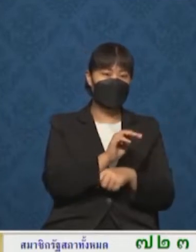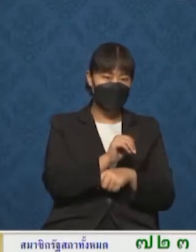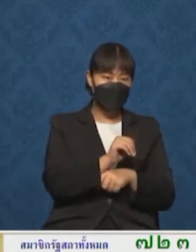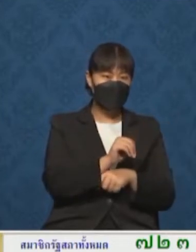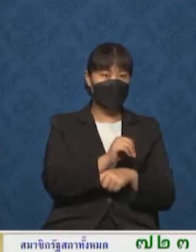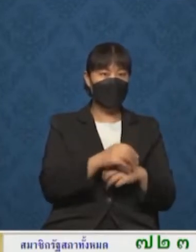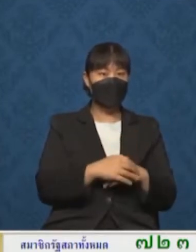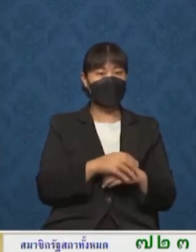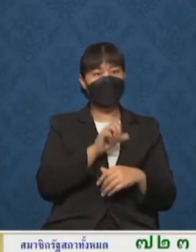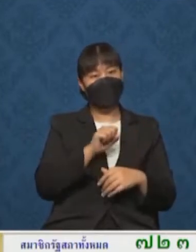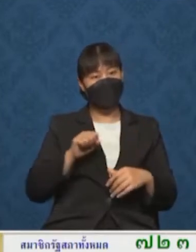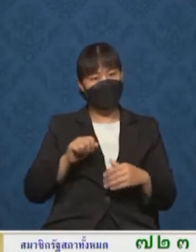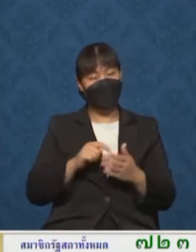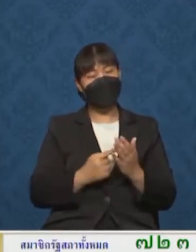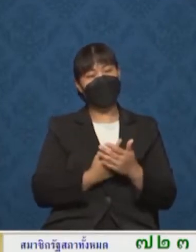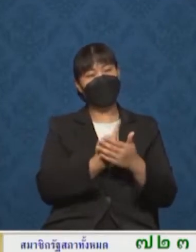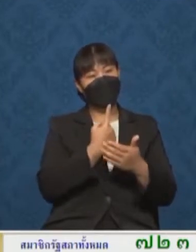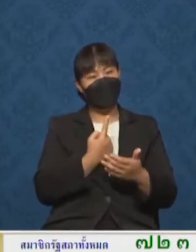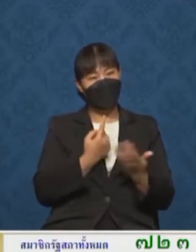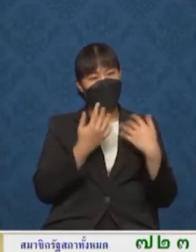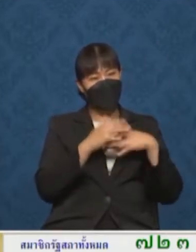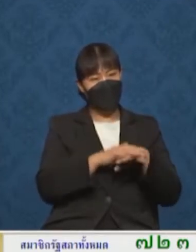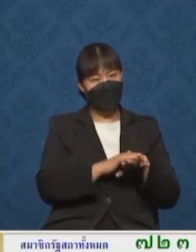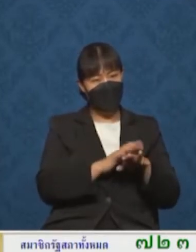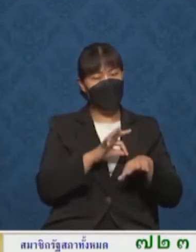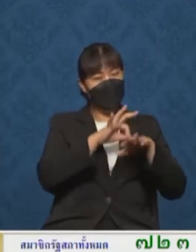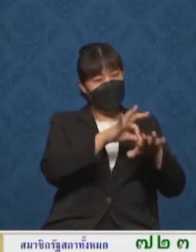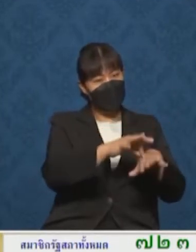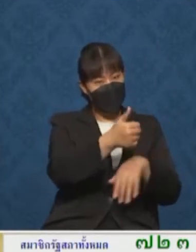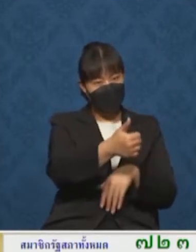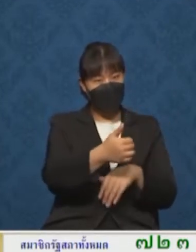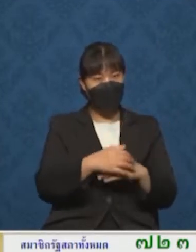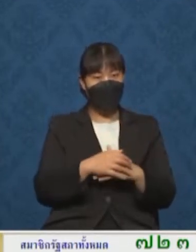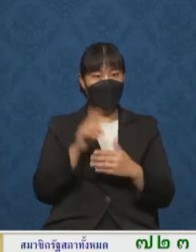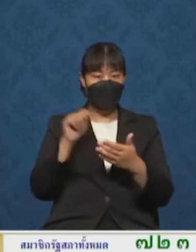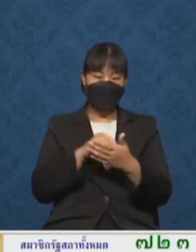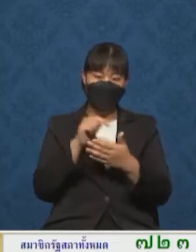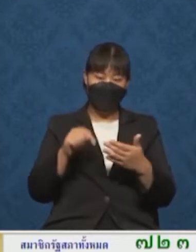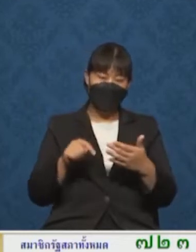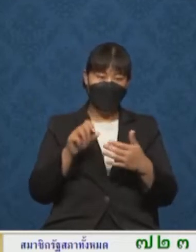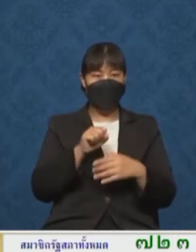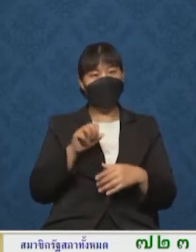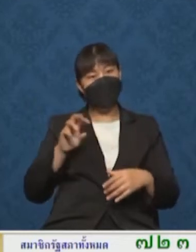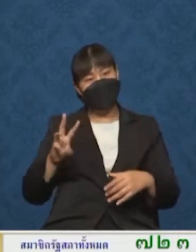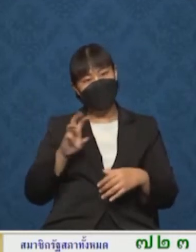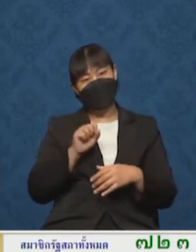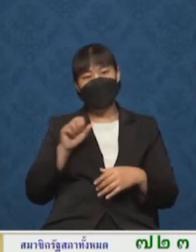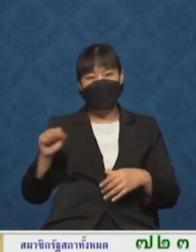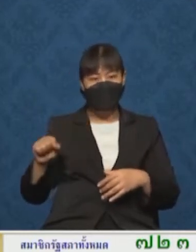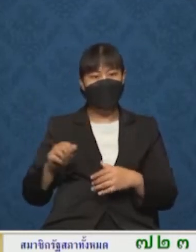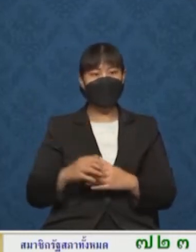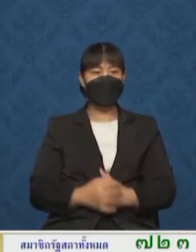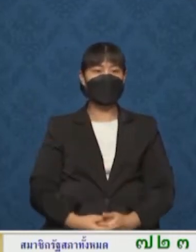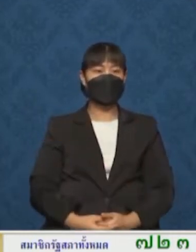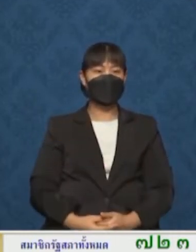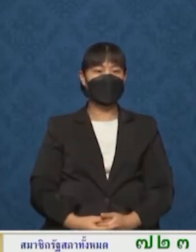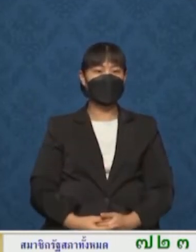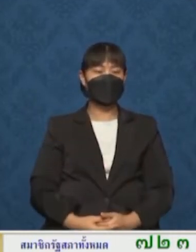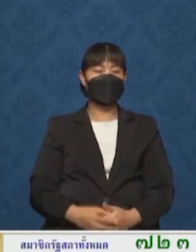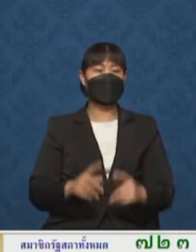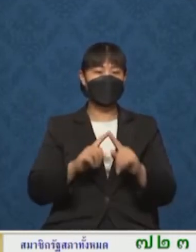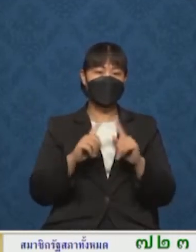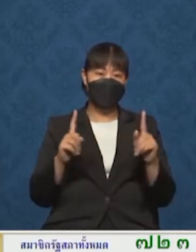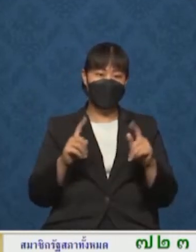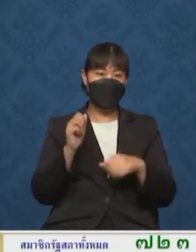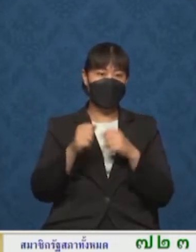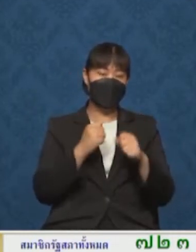ไปตงบ้าง armas นั่มาจากการเลือกตั้งในส่ววุธินส่วอะไรขึ้มาคร ทสวนนี้ขมาแต่หลงจาก